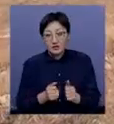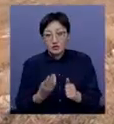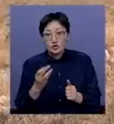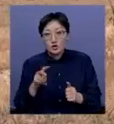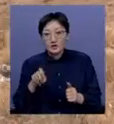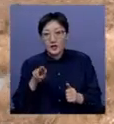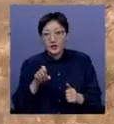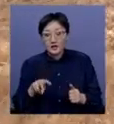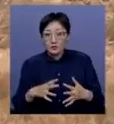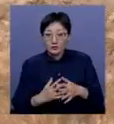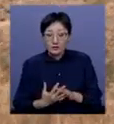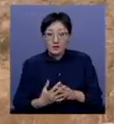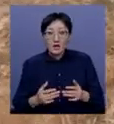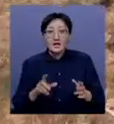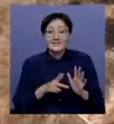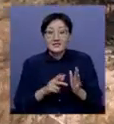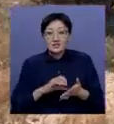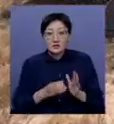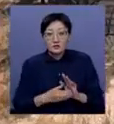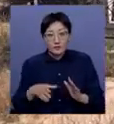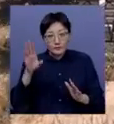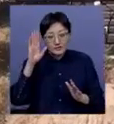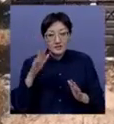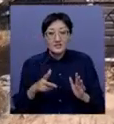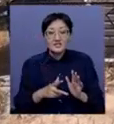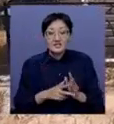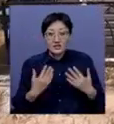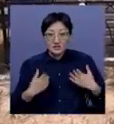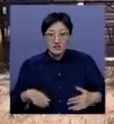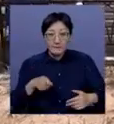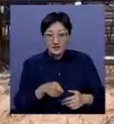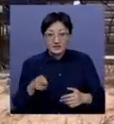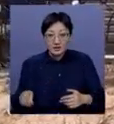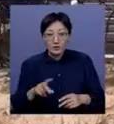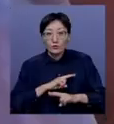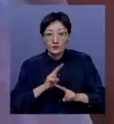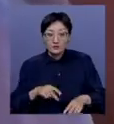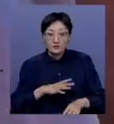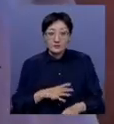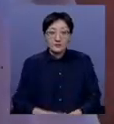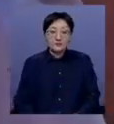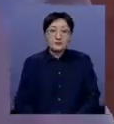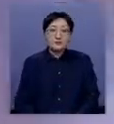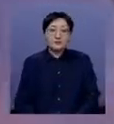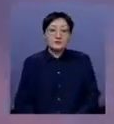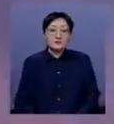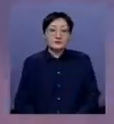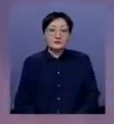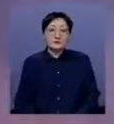орналасқан Шөлдала ауылында 8-ші сынып оқушысы 8 жерден пышақталып қаза тапты.